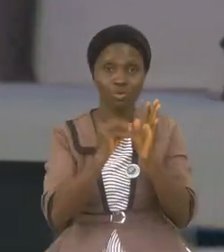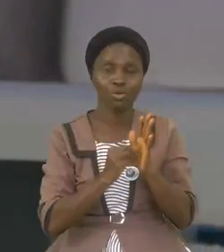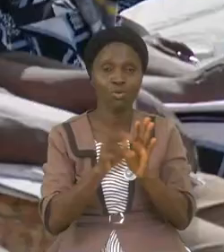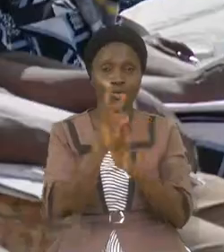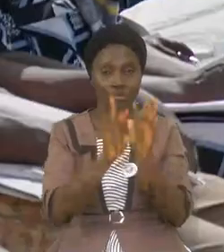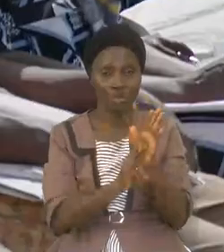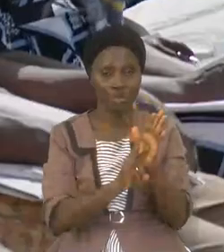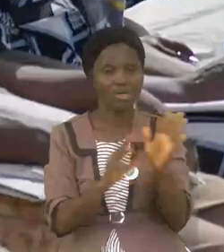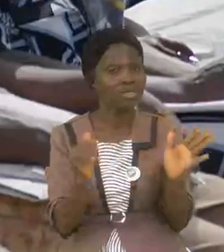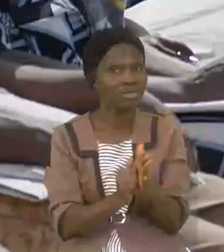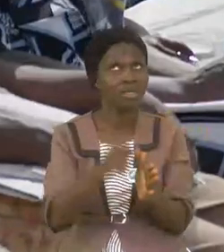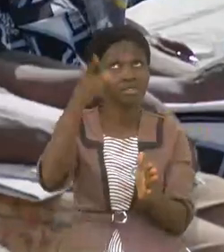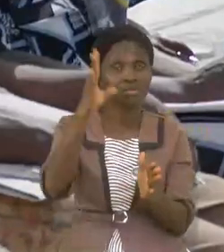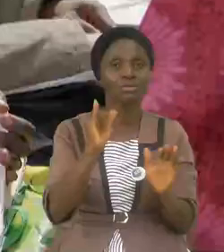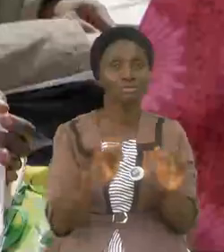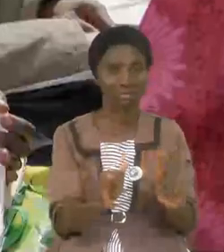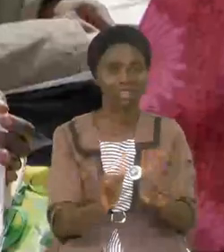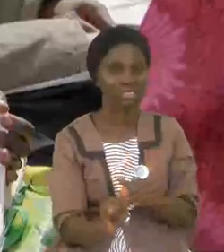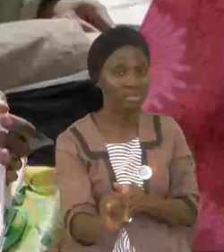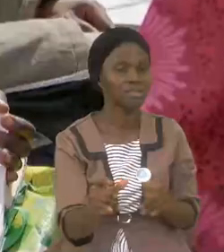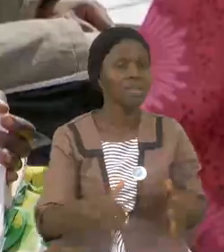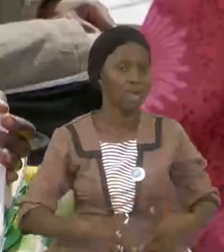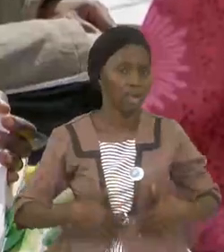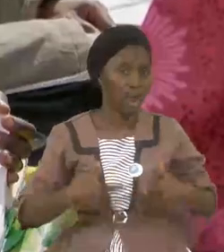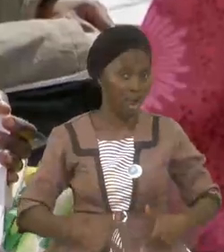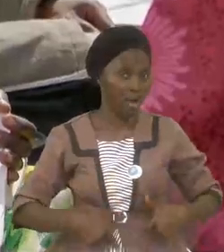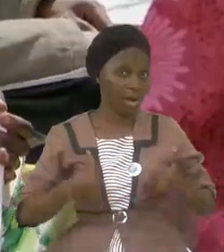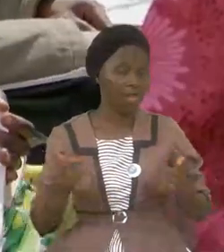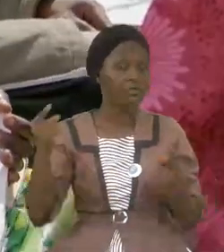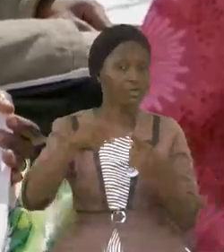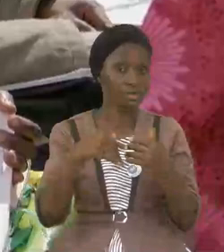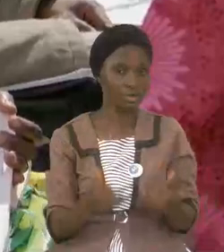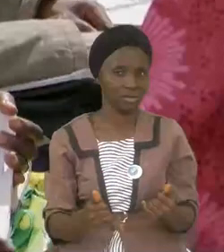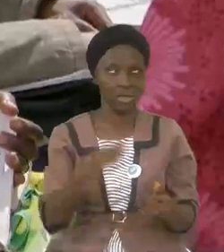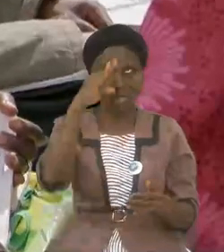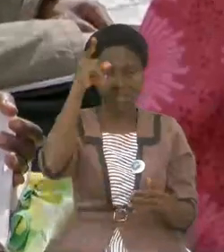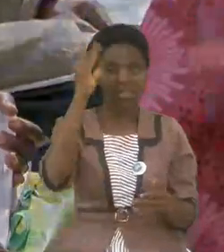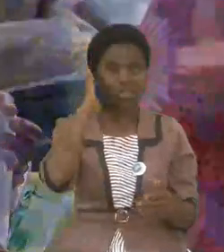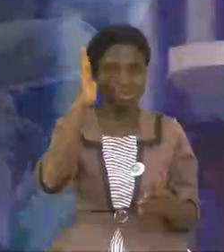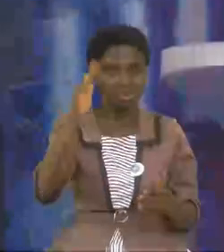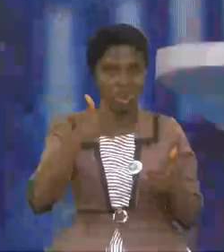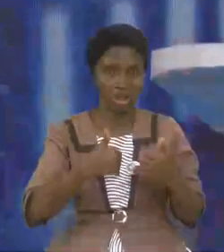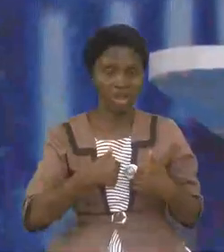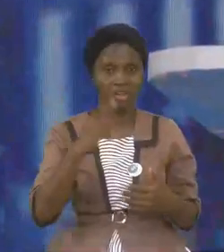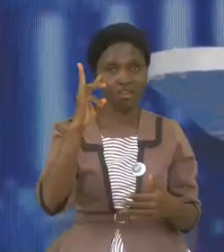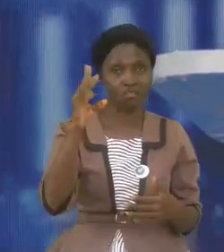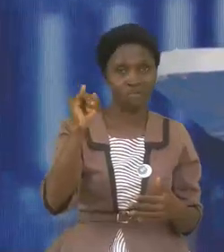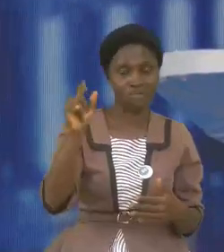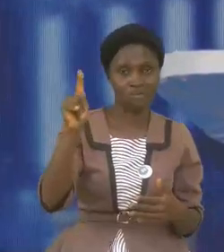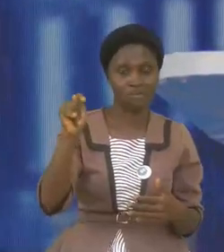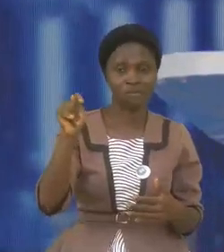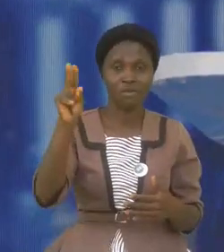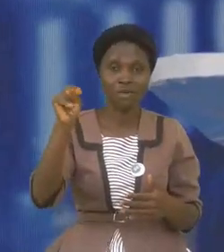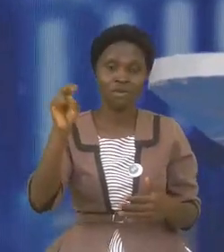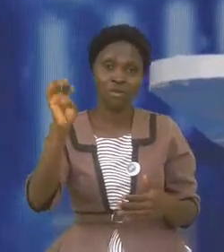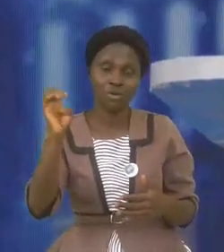Saint-Esprit distribués selon sa volonté. Ce Dieu est toujours vivant ce jour. Il vous rendra témoignage avec des